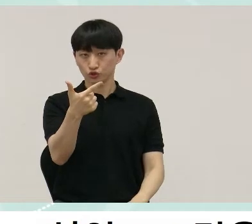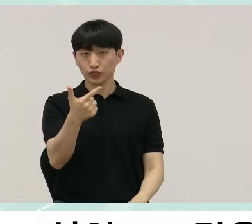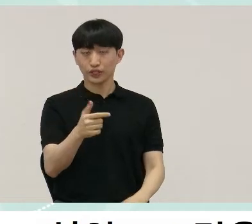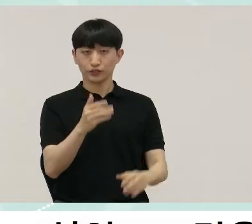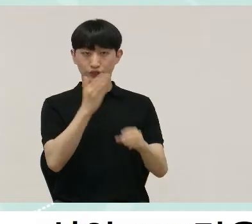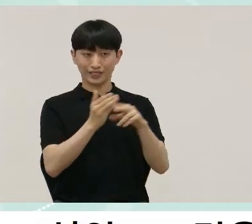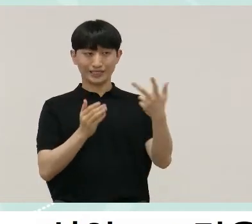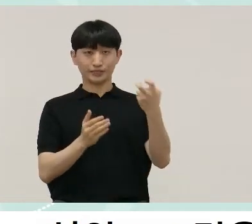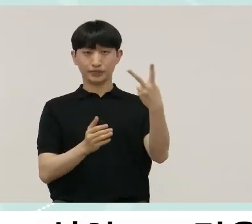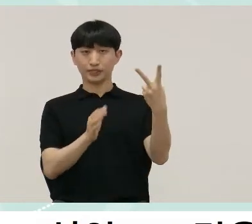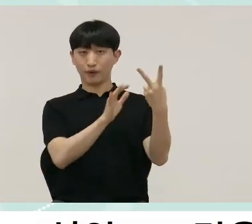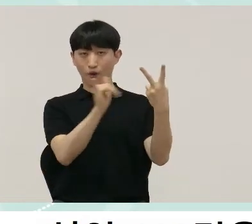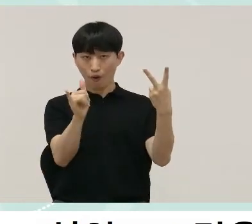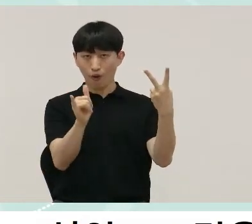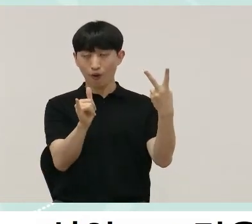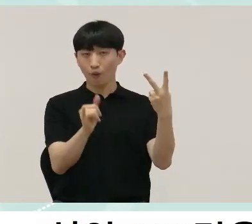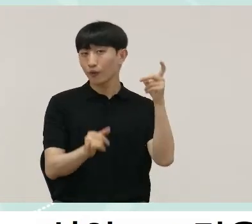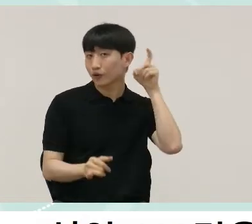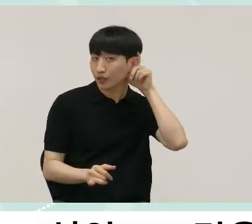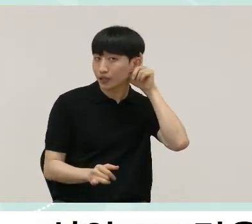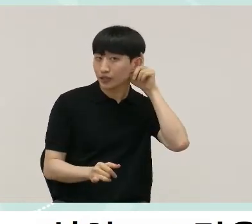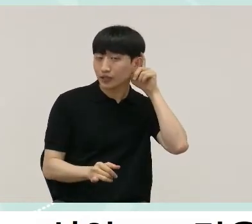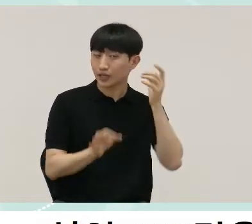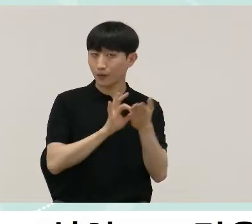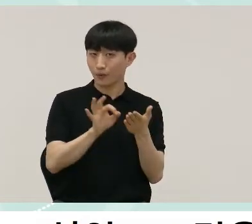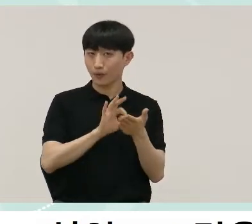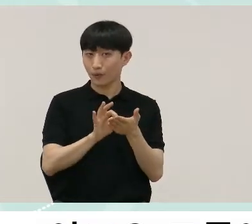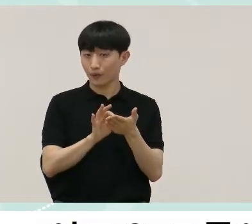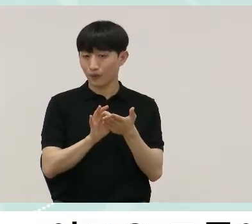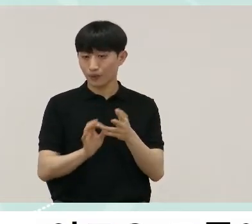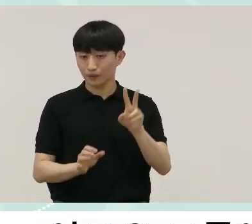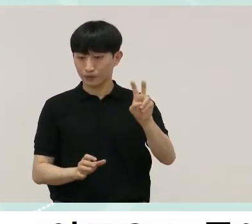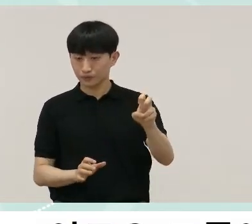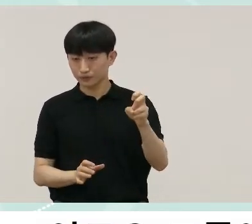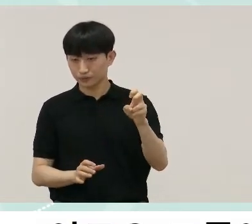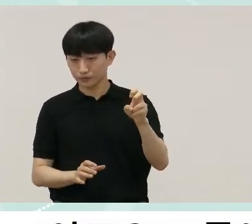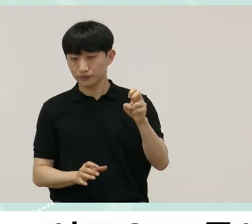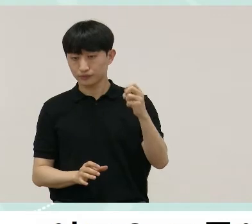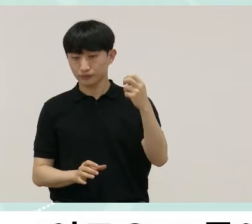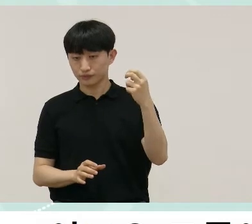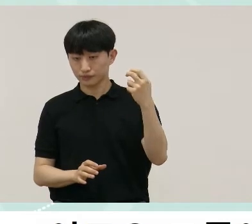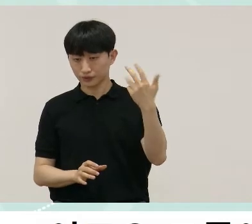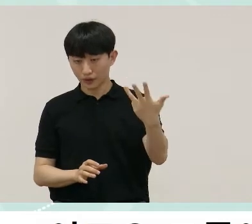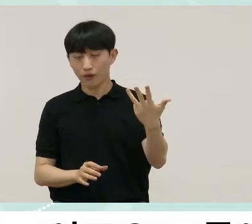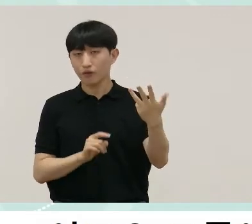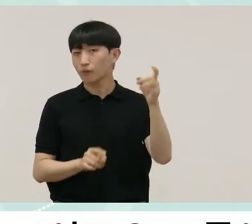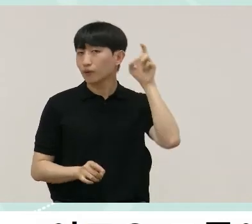보청기를 사용했고 28명이 보청기를 사용하지 않았습니다.